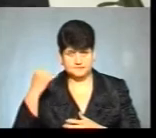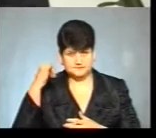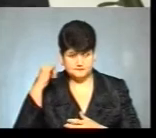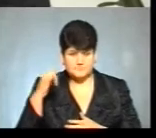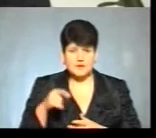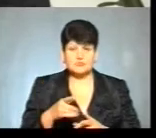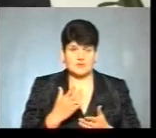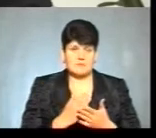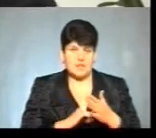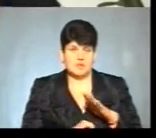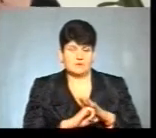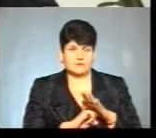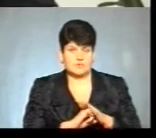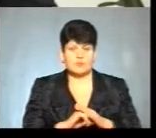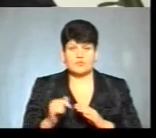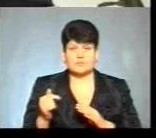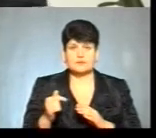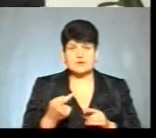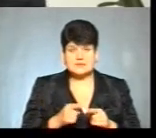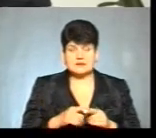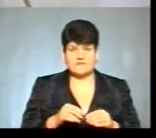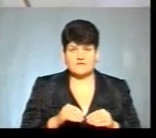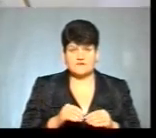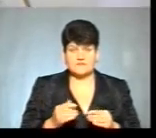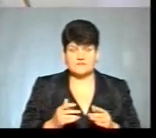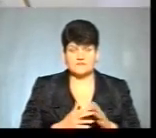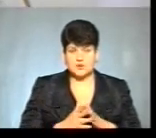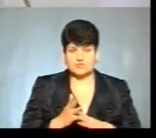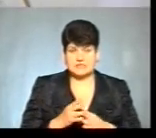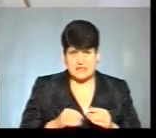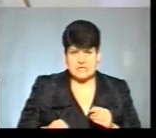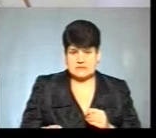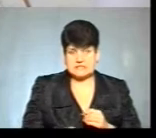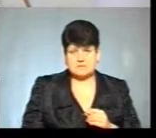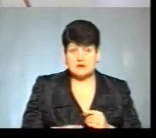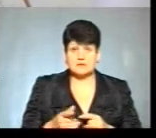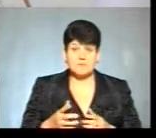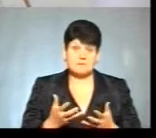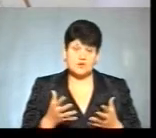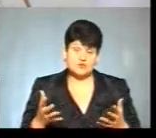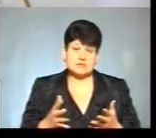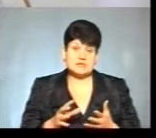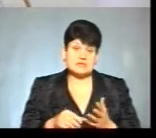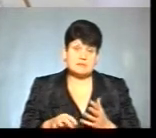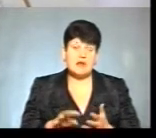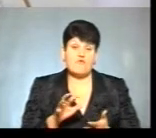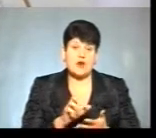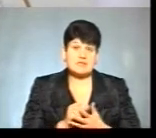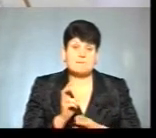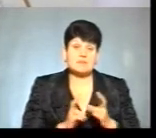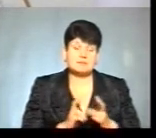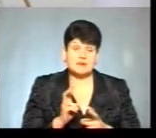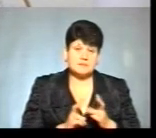мали фундамент, тому що грубі корма вирощуються на землі. Та земля сьогодні в більшості в оренді є, так, і підприємства,